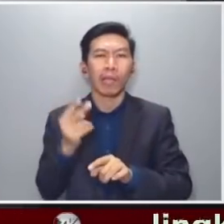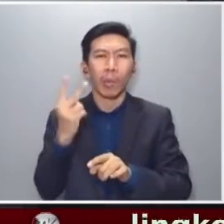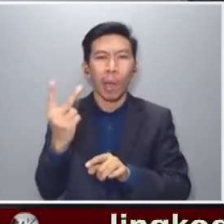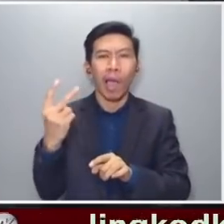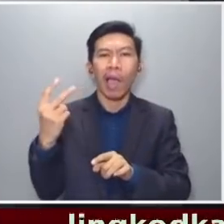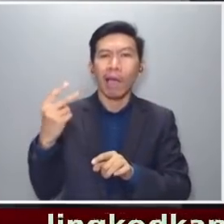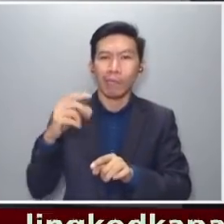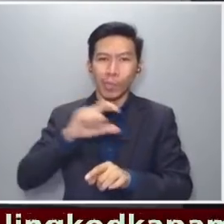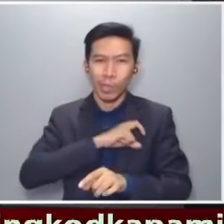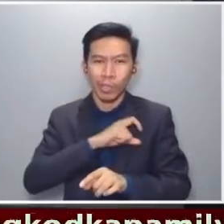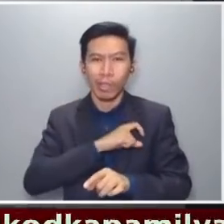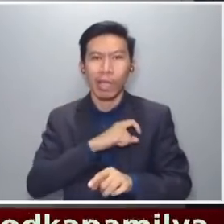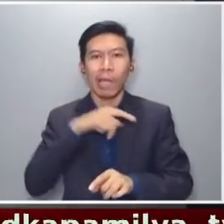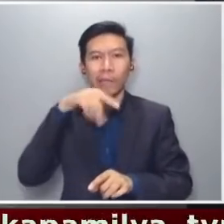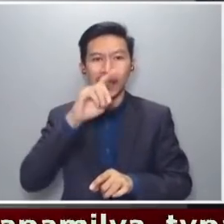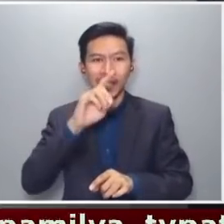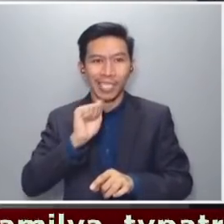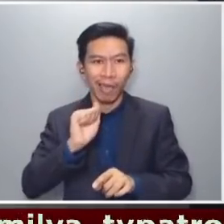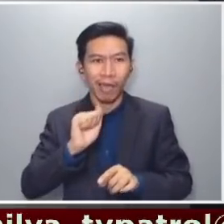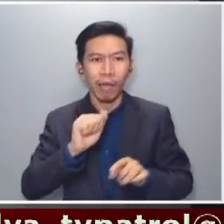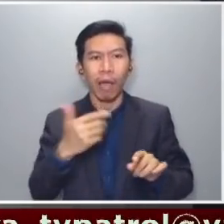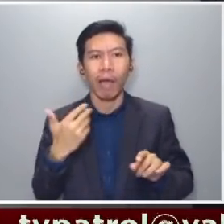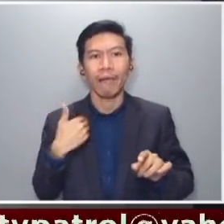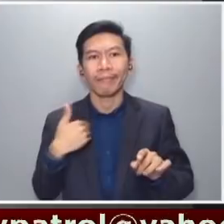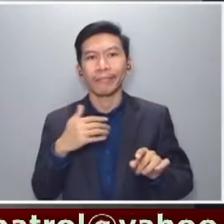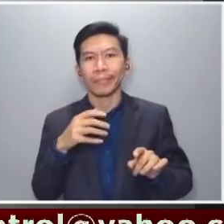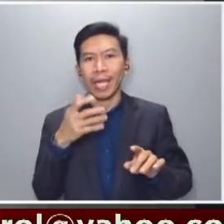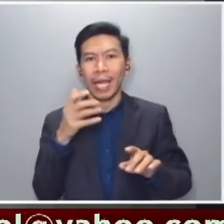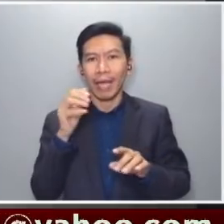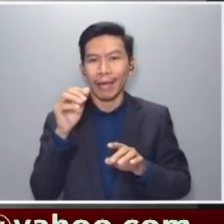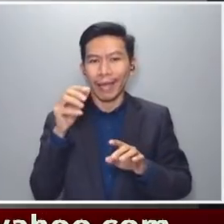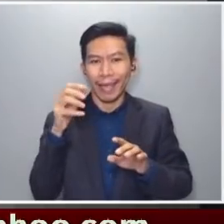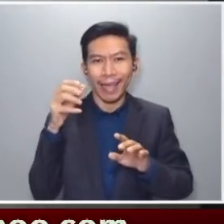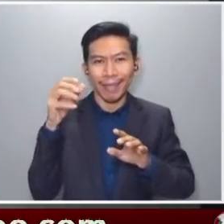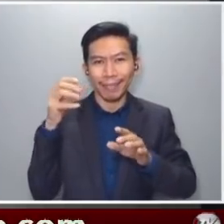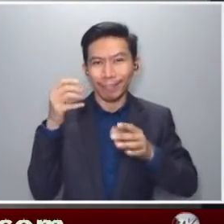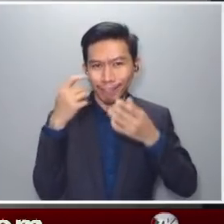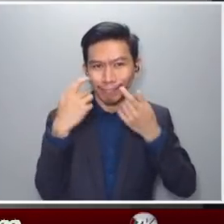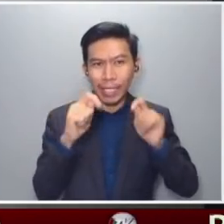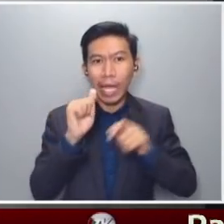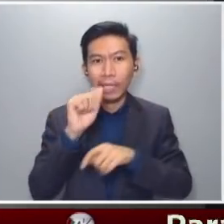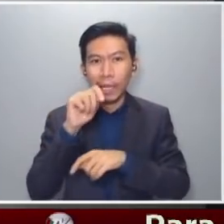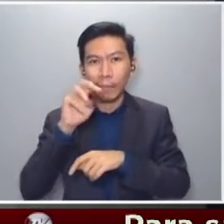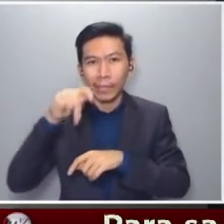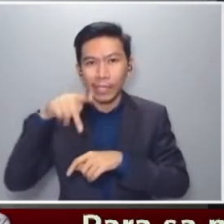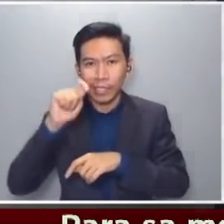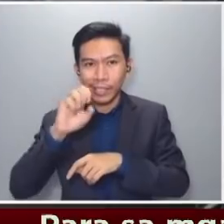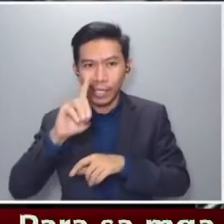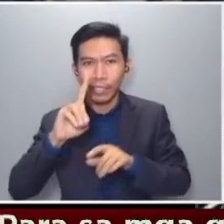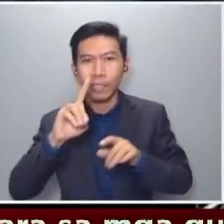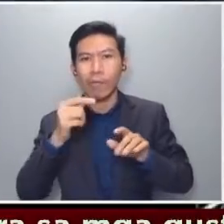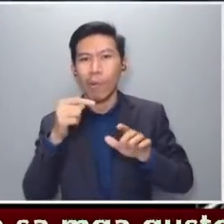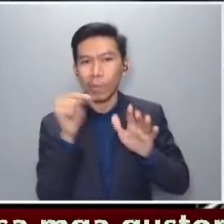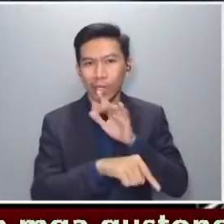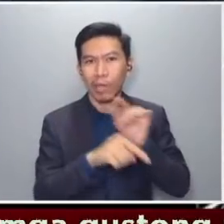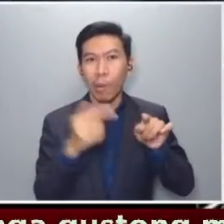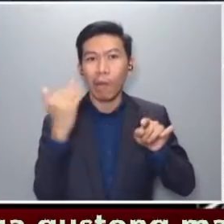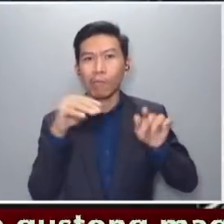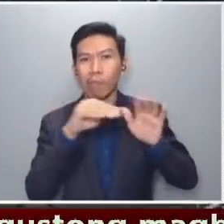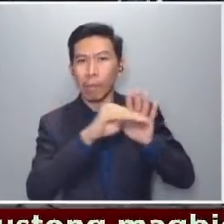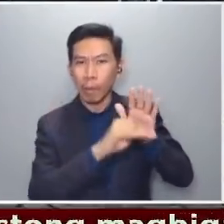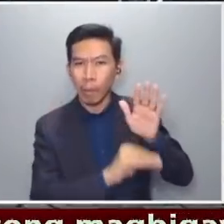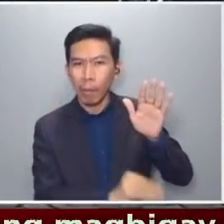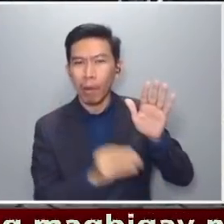homicide ang haharapin ng 9 na operatiba ng parehong ahensya matapos mabaril ang 2 taga-PDEA at 1 pulis. Ayon sa